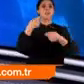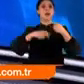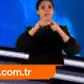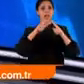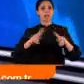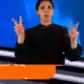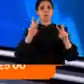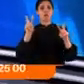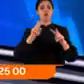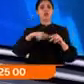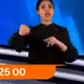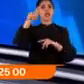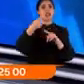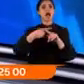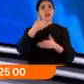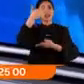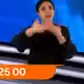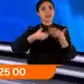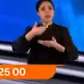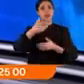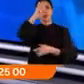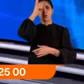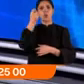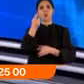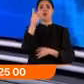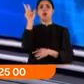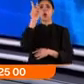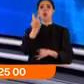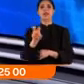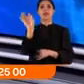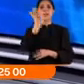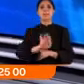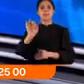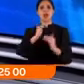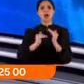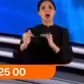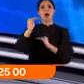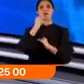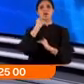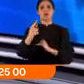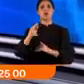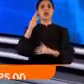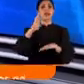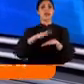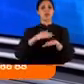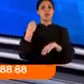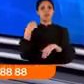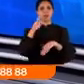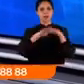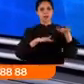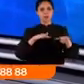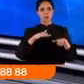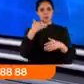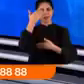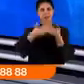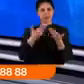piyasaya yansımalarını anlattı. Türk lirası mevduatın 38 milyar lira arttığını söyledi. Bakan atılacak yeni adımların da sinyalini